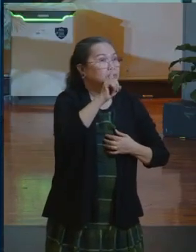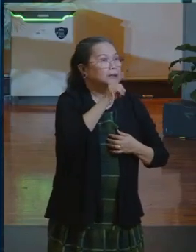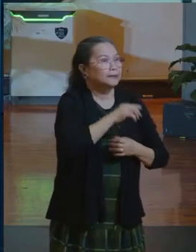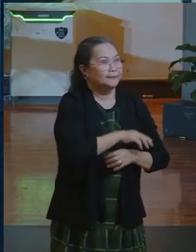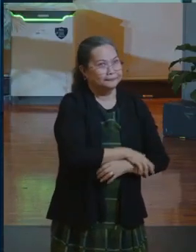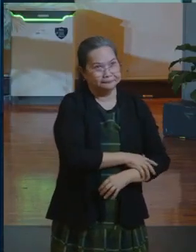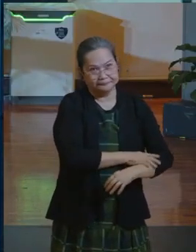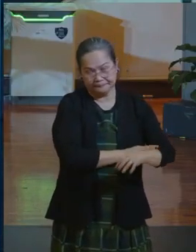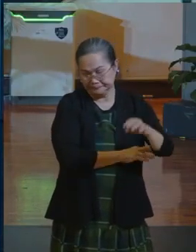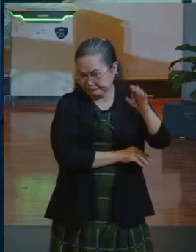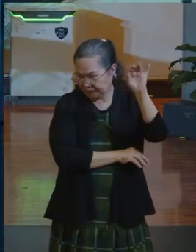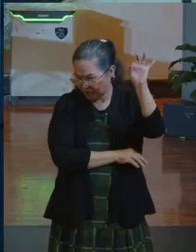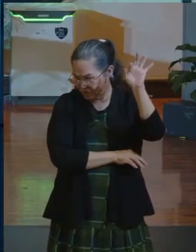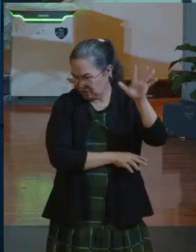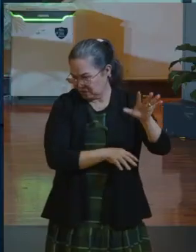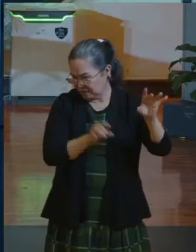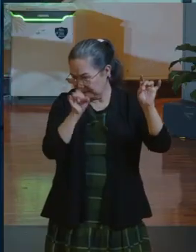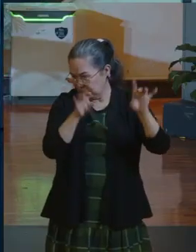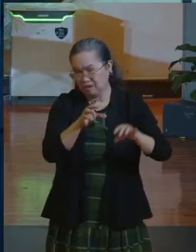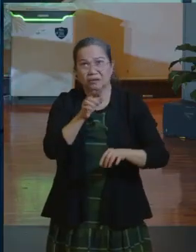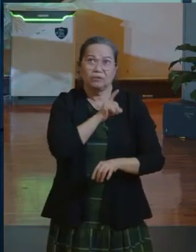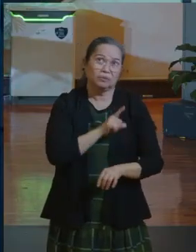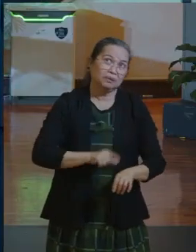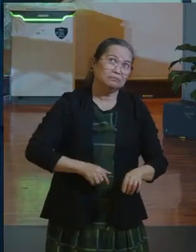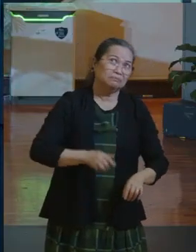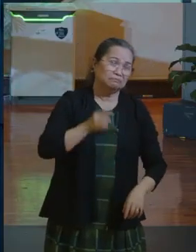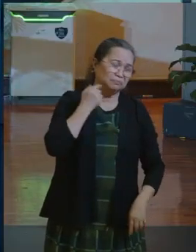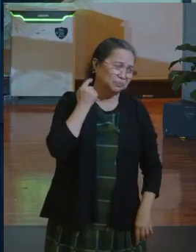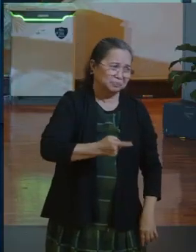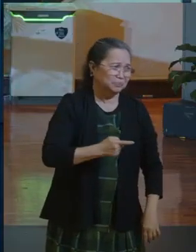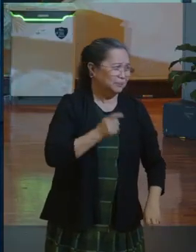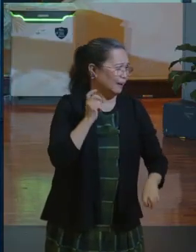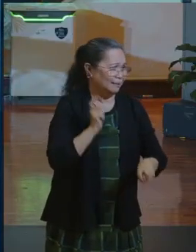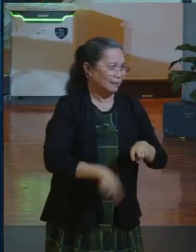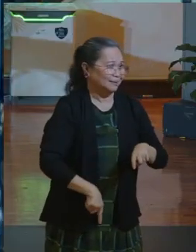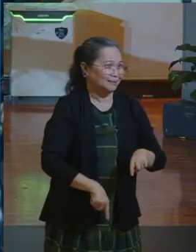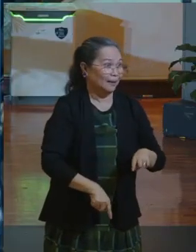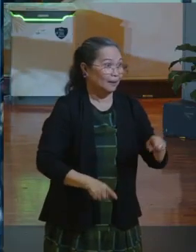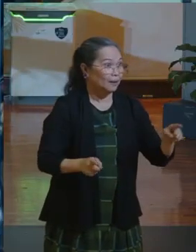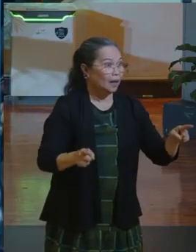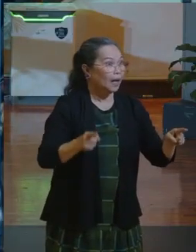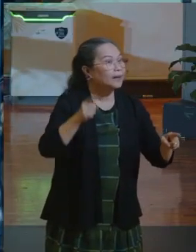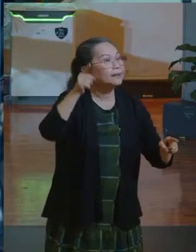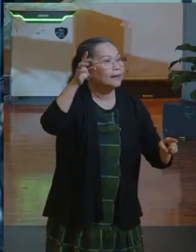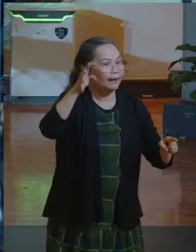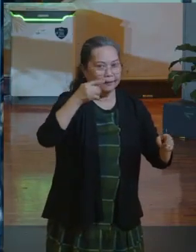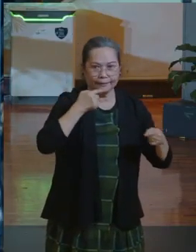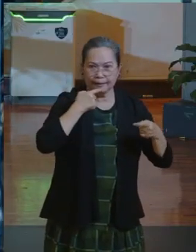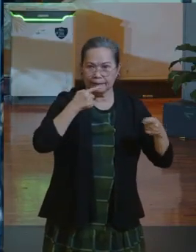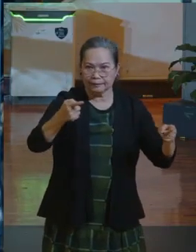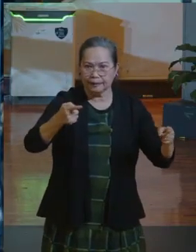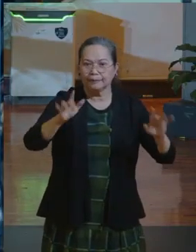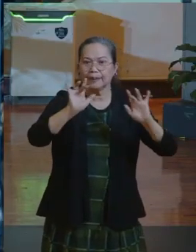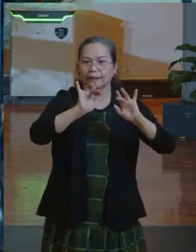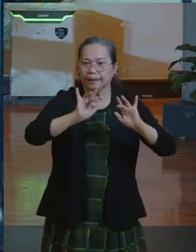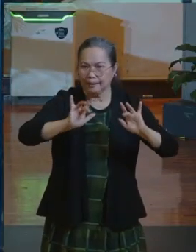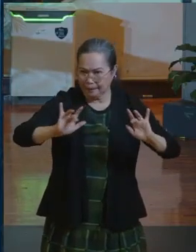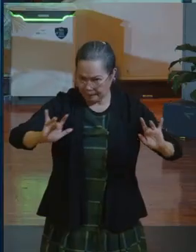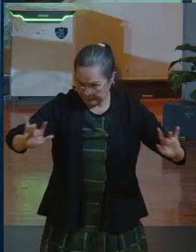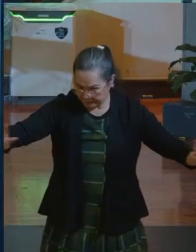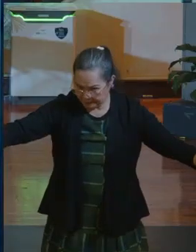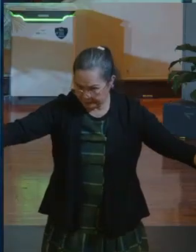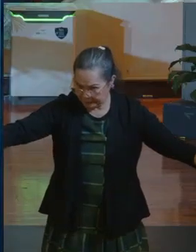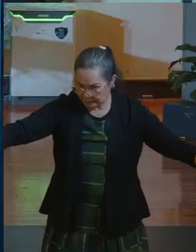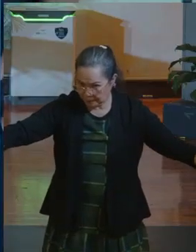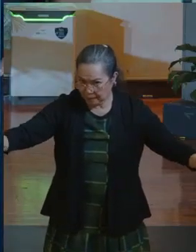Kadiri naman. Panginoon, di ba? Pero anong sinasabi niya? The barest essentials. And